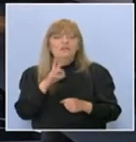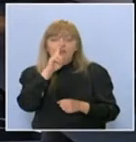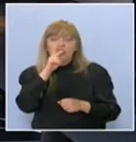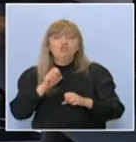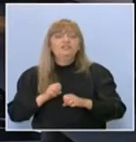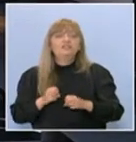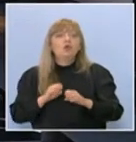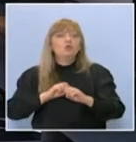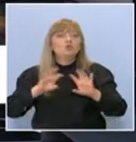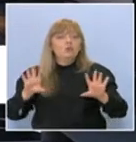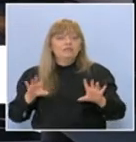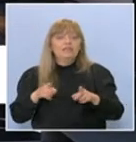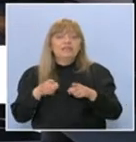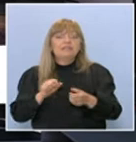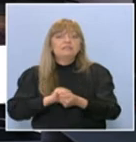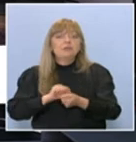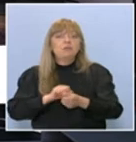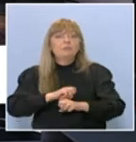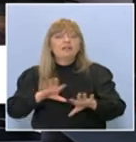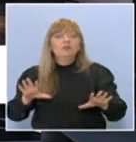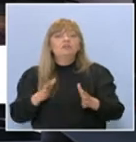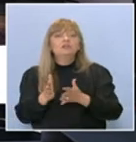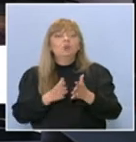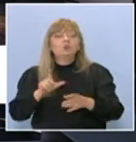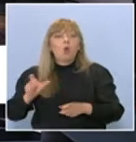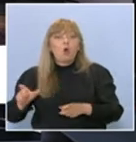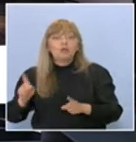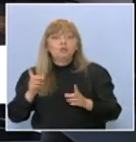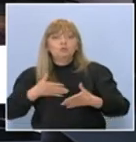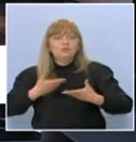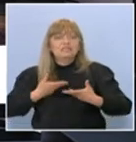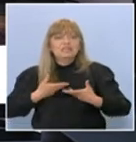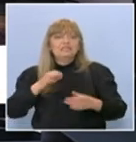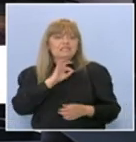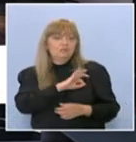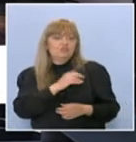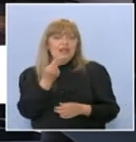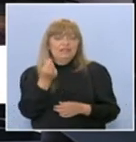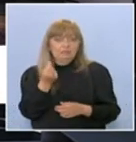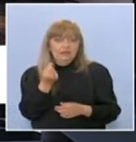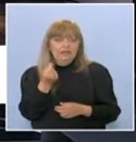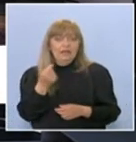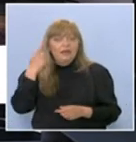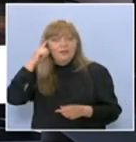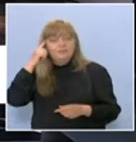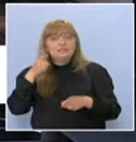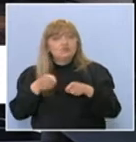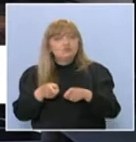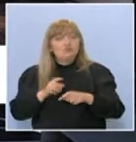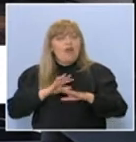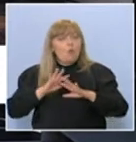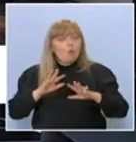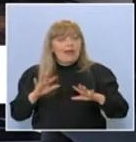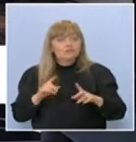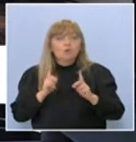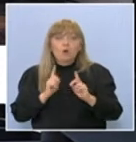Фалшивите новини са публикувани от хора, които искат да спечелят пари или да разпространят неверни съобщения. Мисля, че те са наистина опасни, защото могат